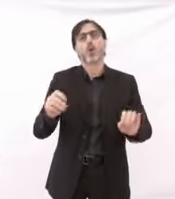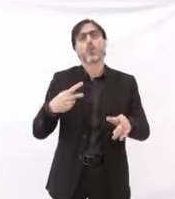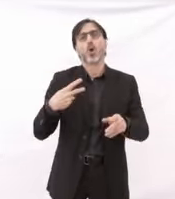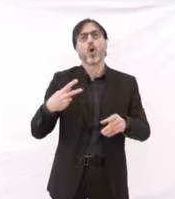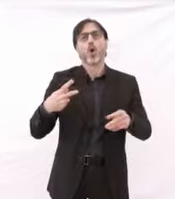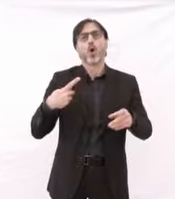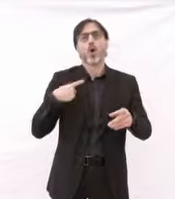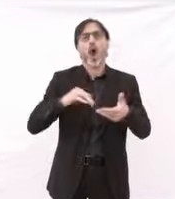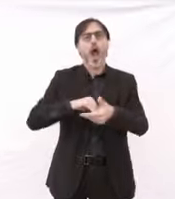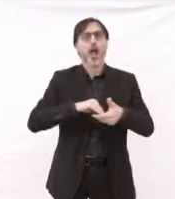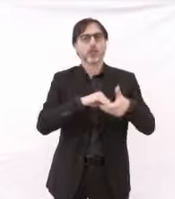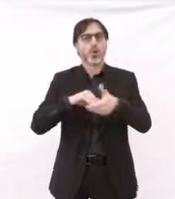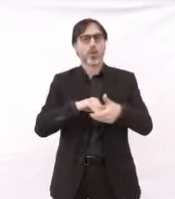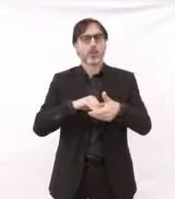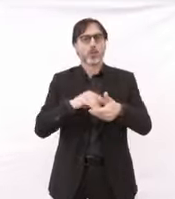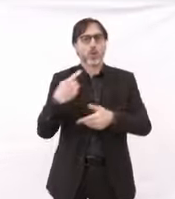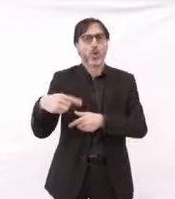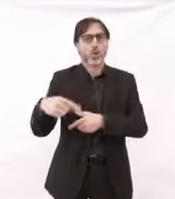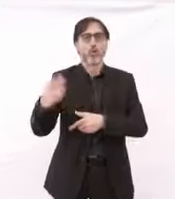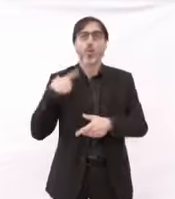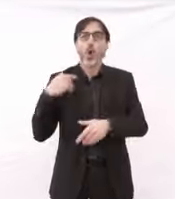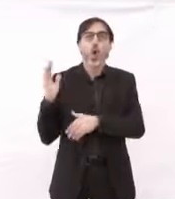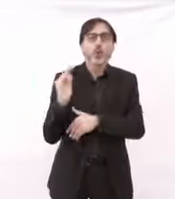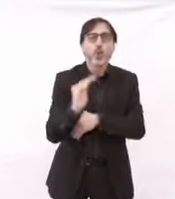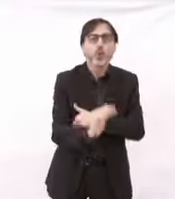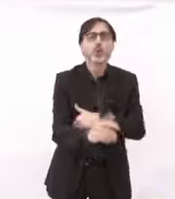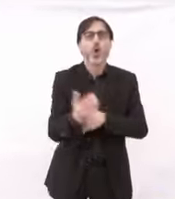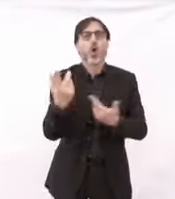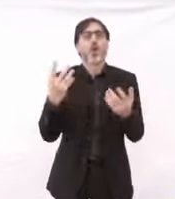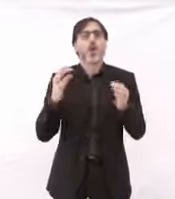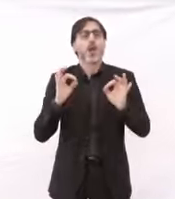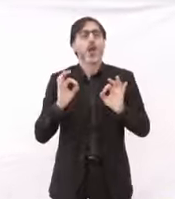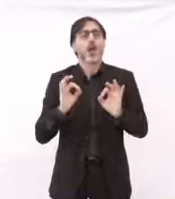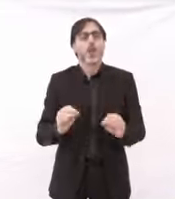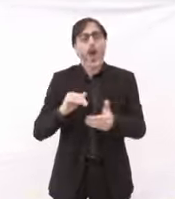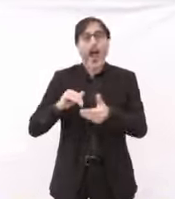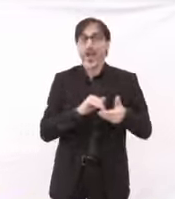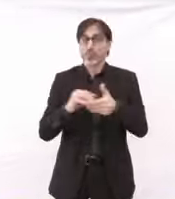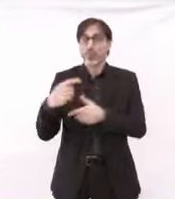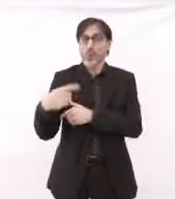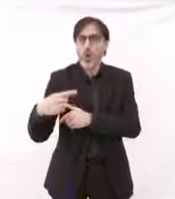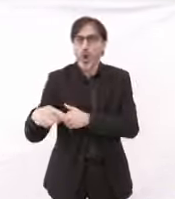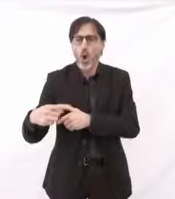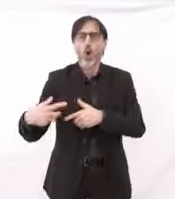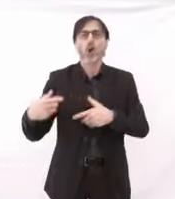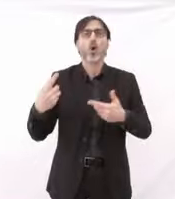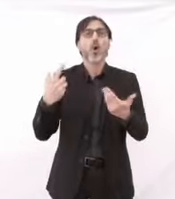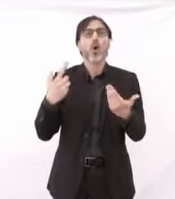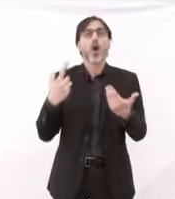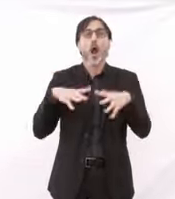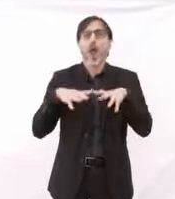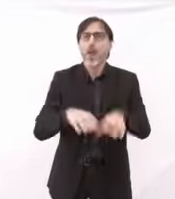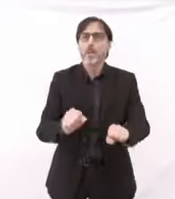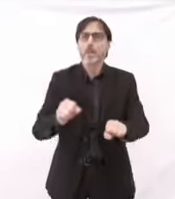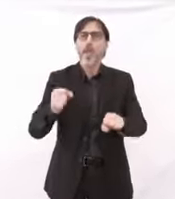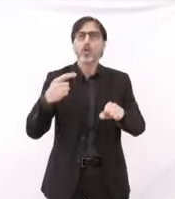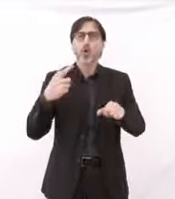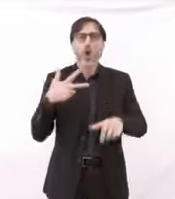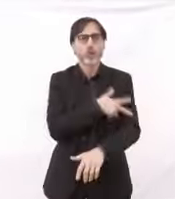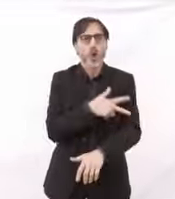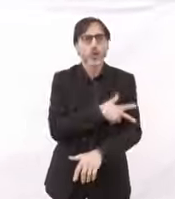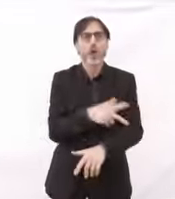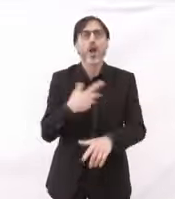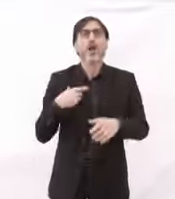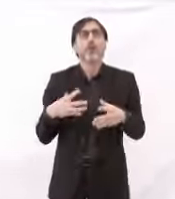realtà, quindi sono persone che nel quotidiano attraverso le loro associazioni, attraverso il loro impegno sociale